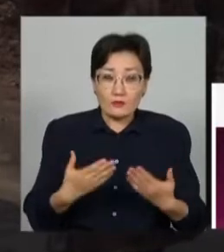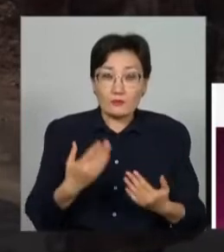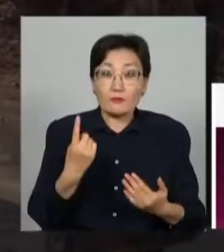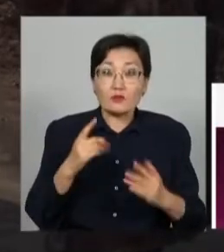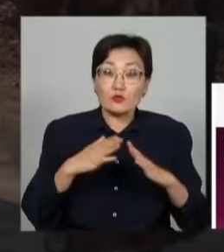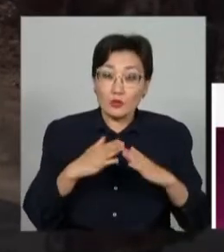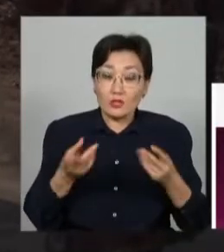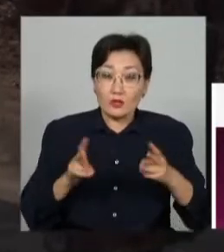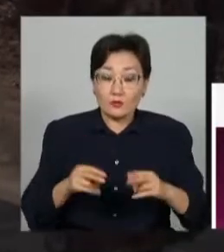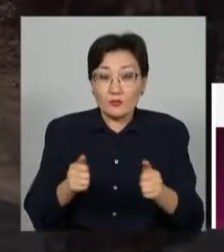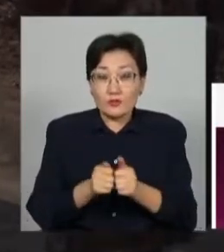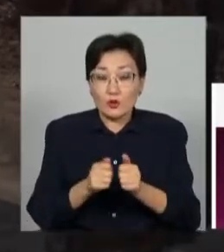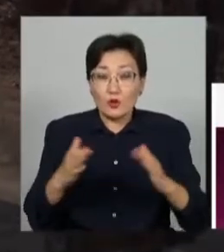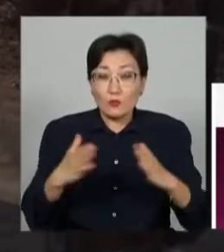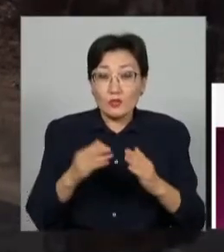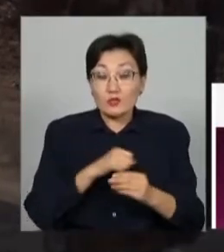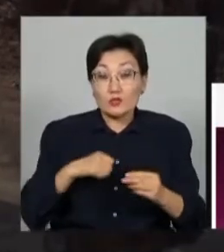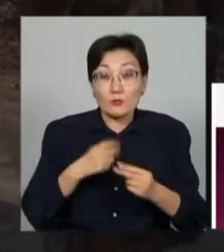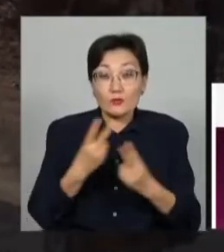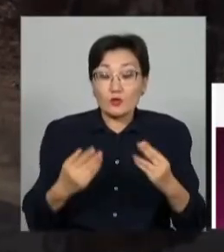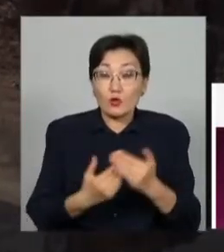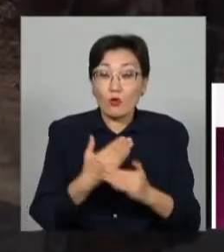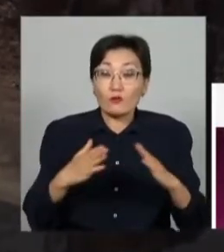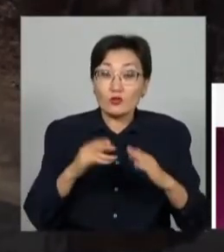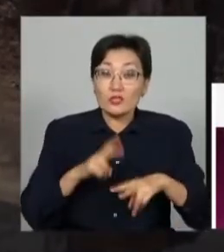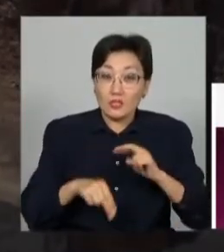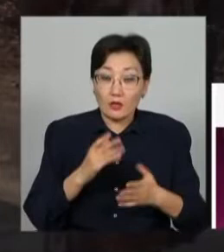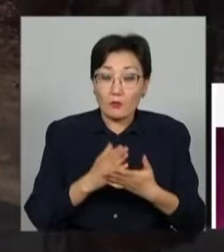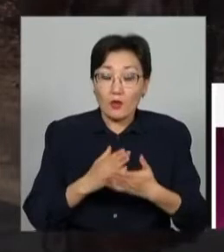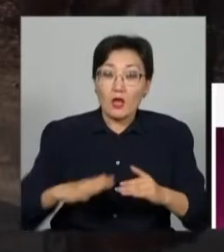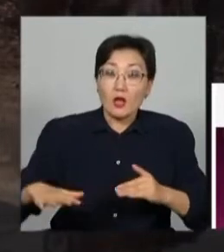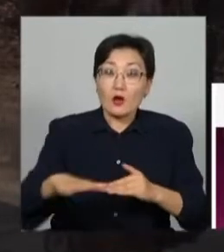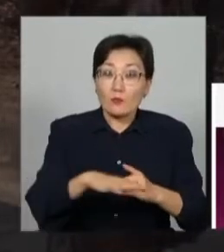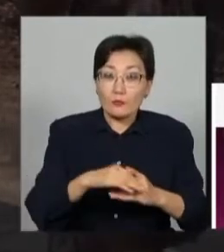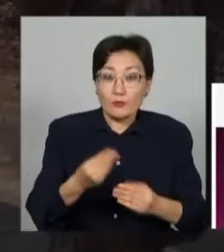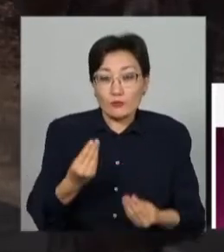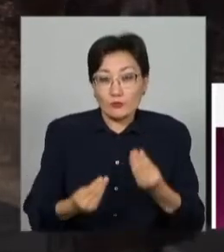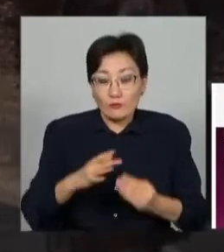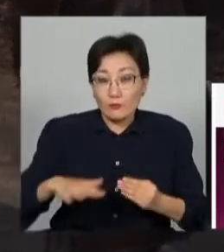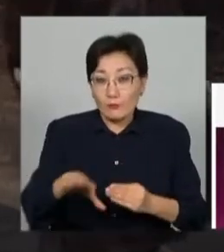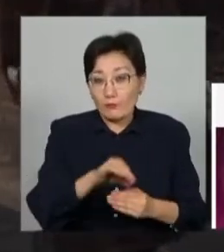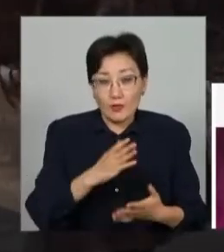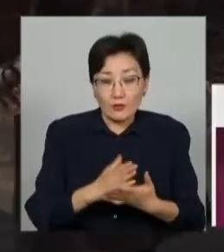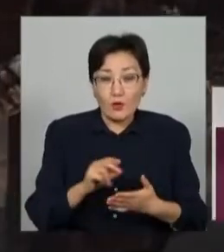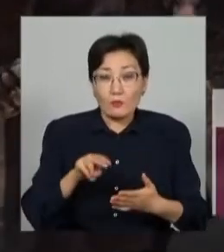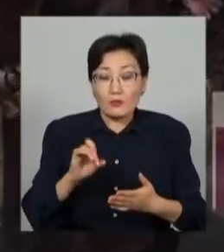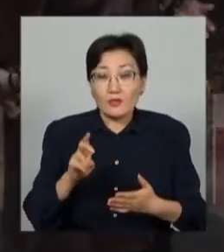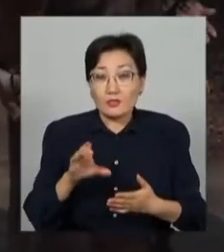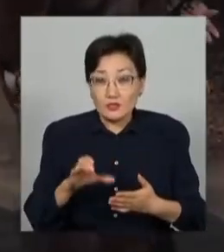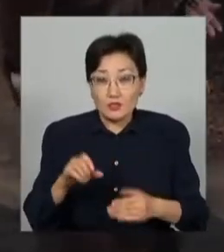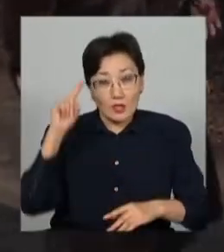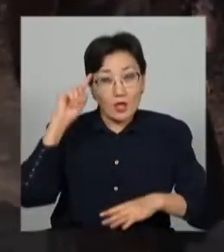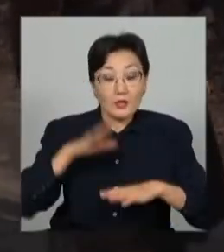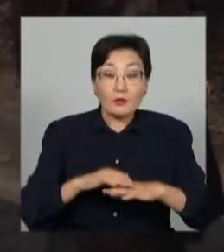мынау. Қасындағы үйлер көрөтсіз. Мынау үйлер салынған Алей, Арбат, Новый парк. ПКС, Акиматқа да